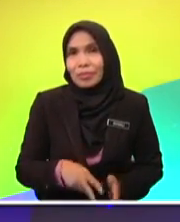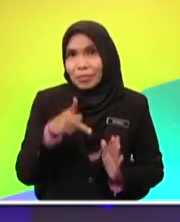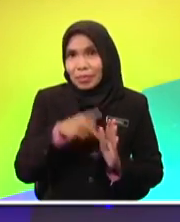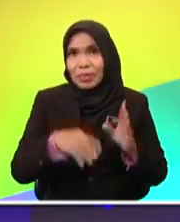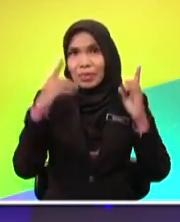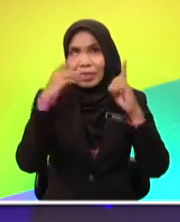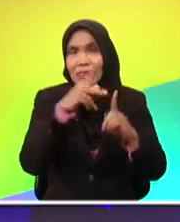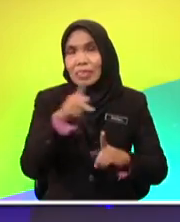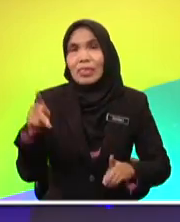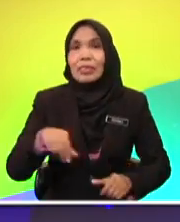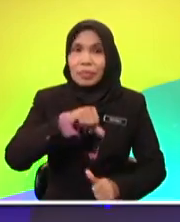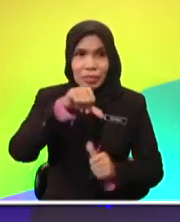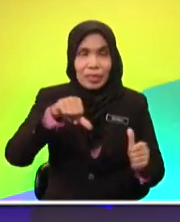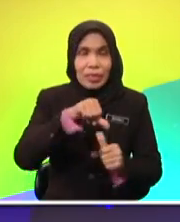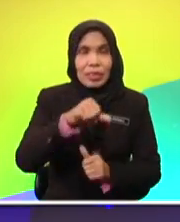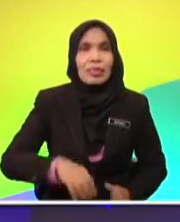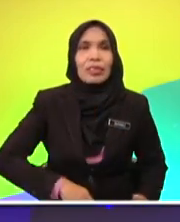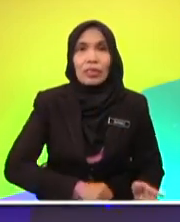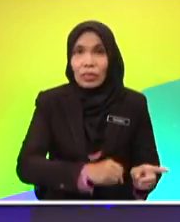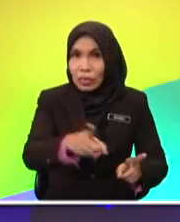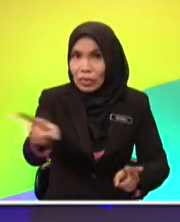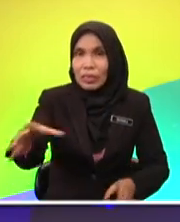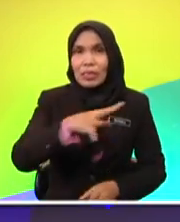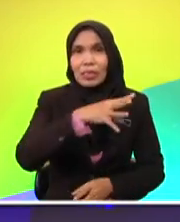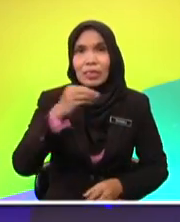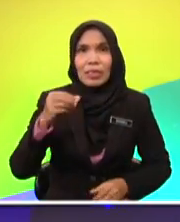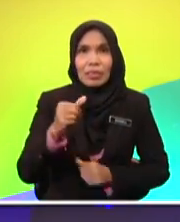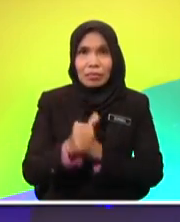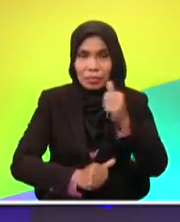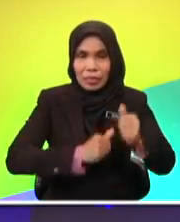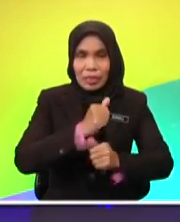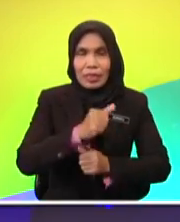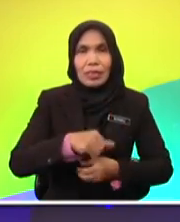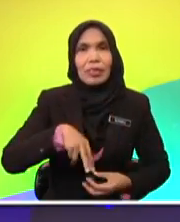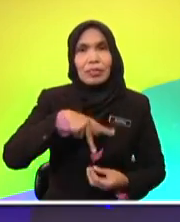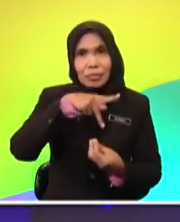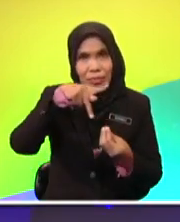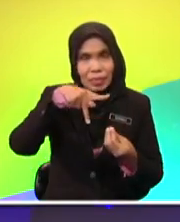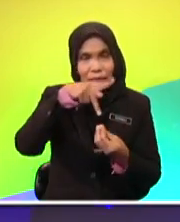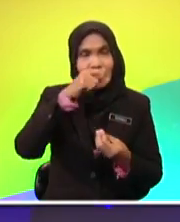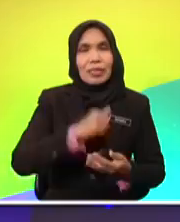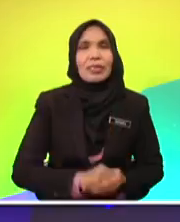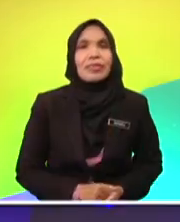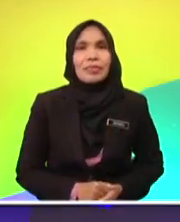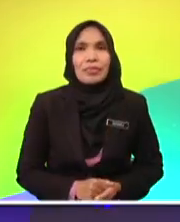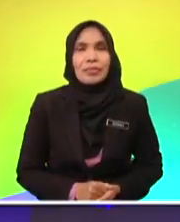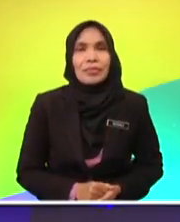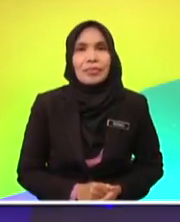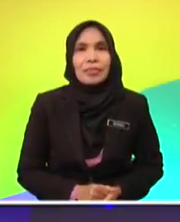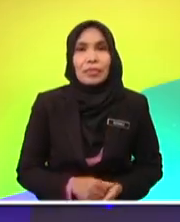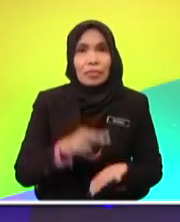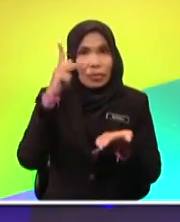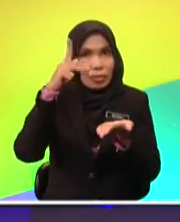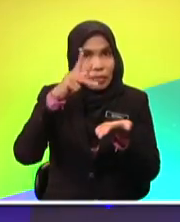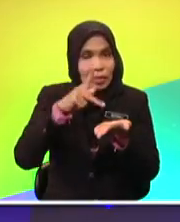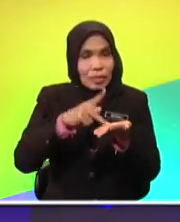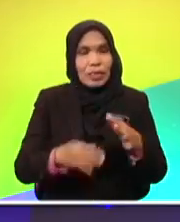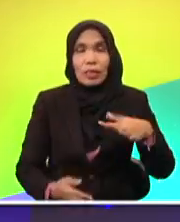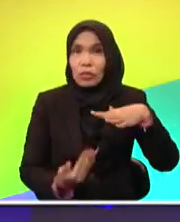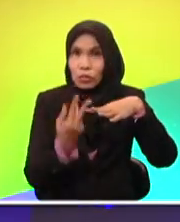alam sekitar. Topik hari ini yang dipilih oleh Cikgu Suhaila dan juga Cikgu Syairah adalah mengenal tumbuhan. Tak sabar